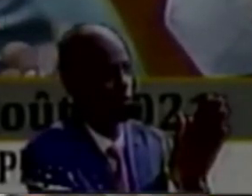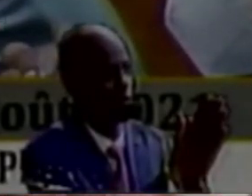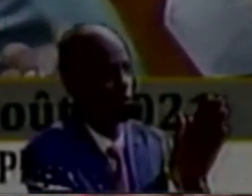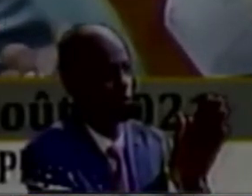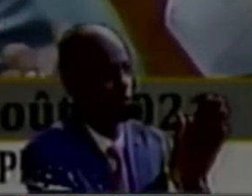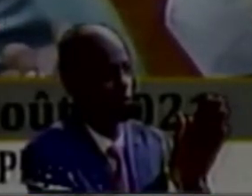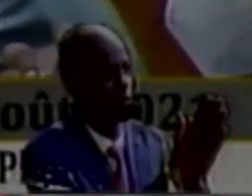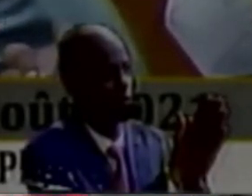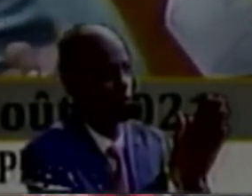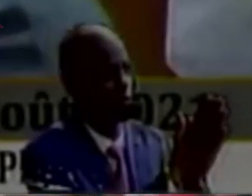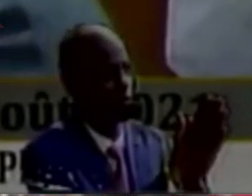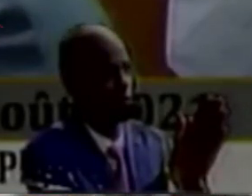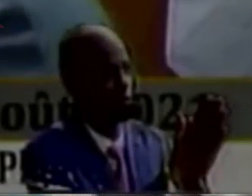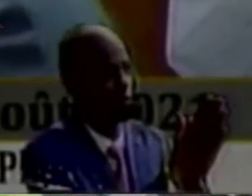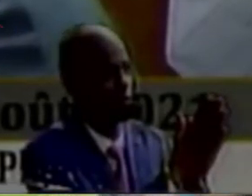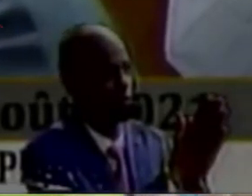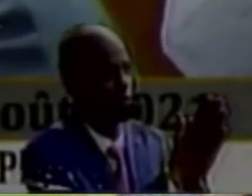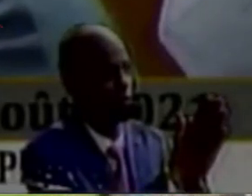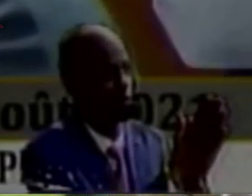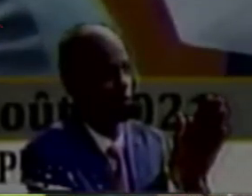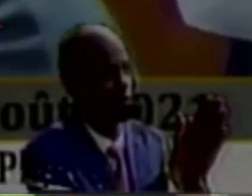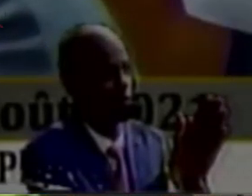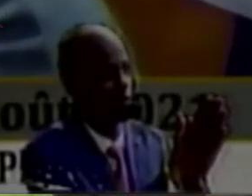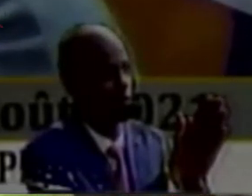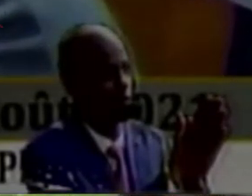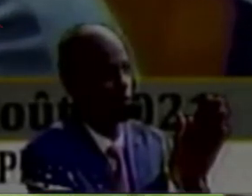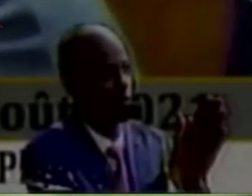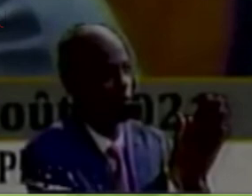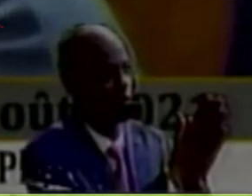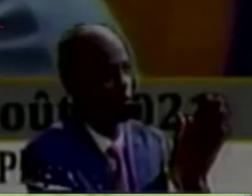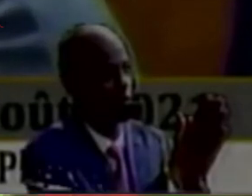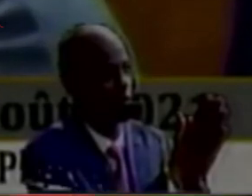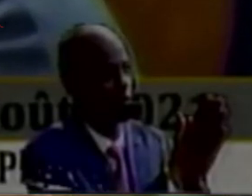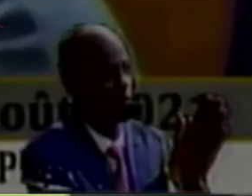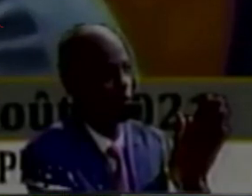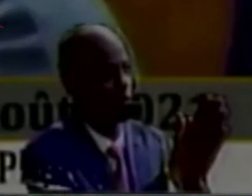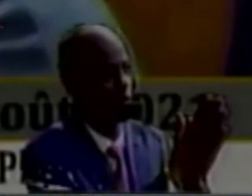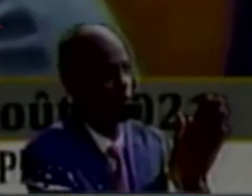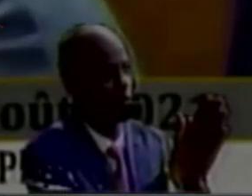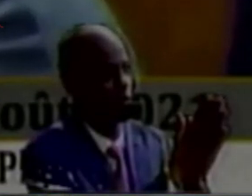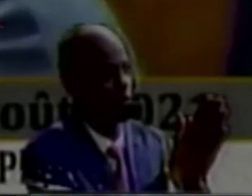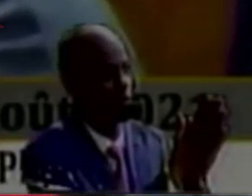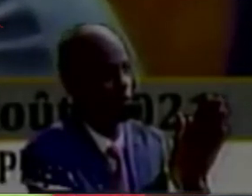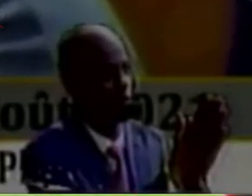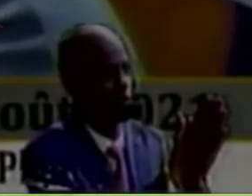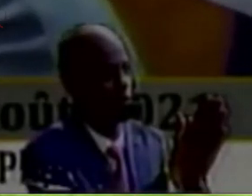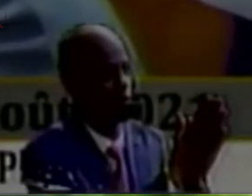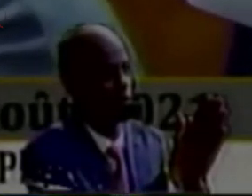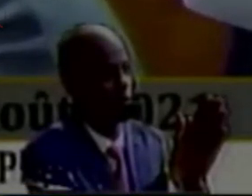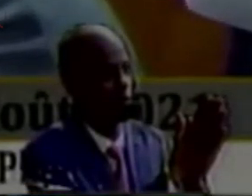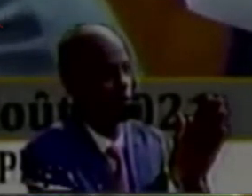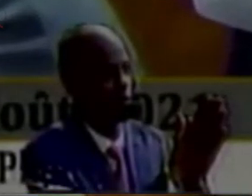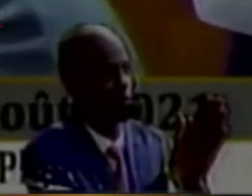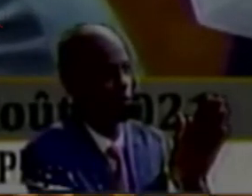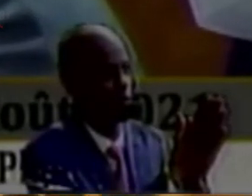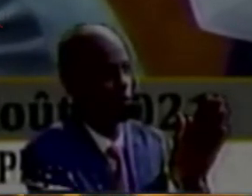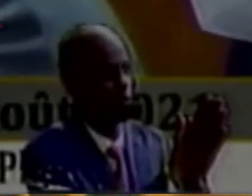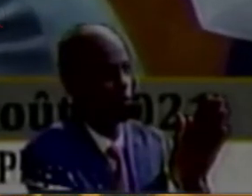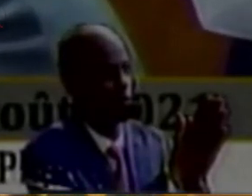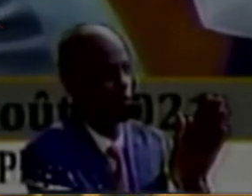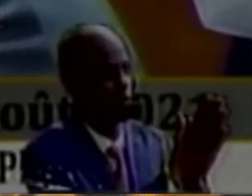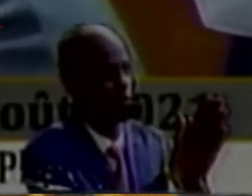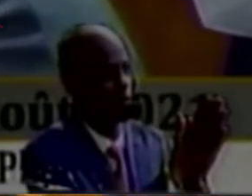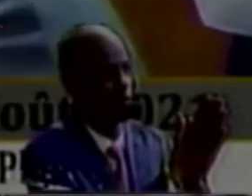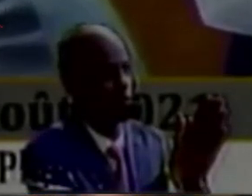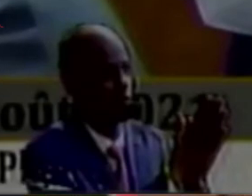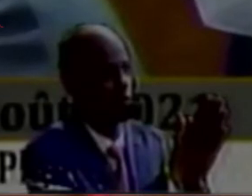relever. Après l'hécatombe du 12 janvier 2010, Haïti se retrouve une fois de plus dans